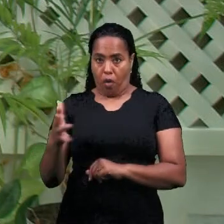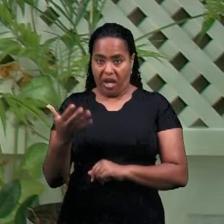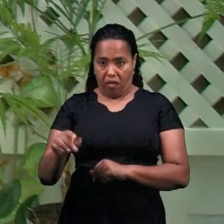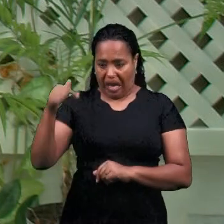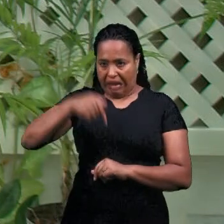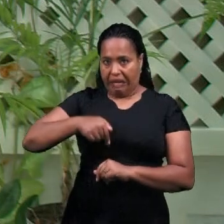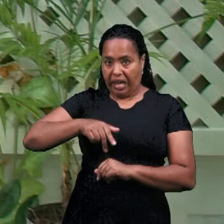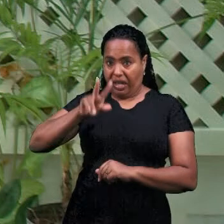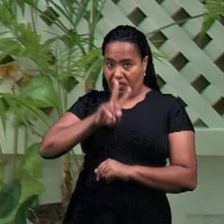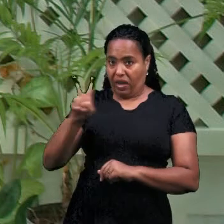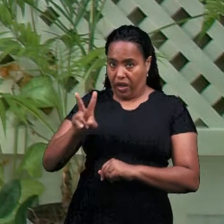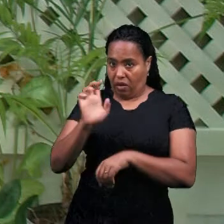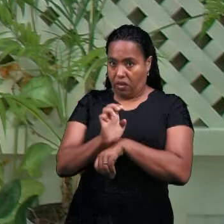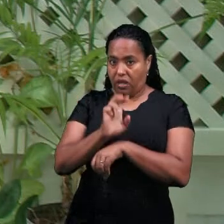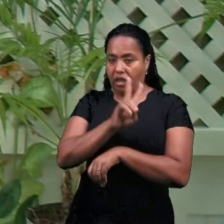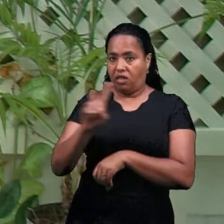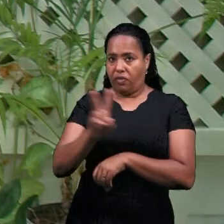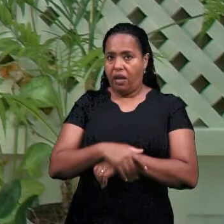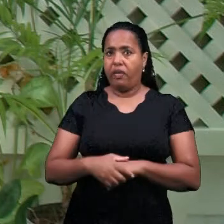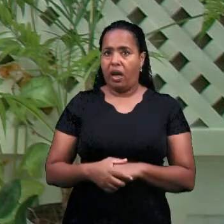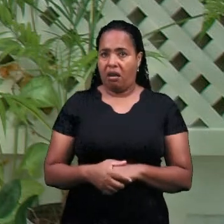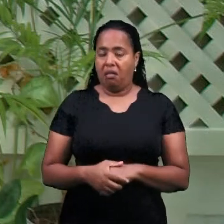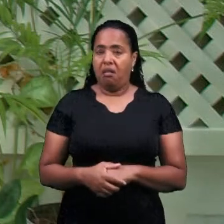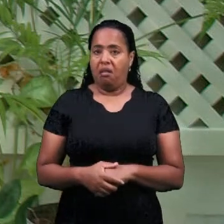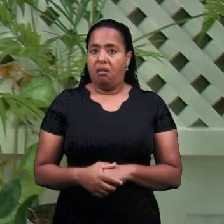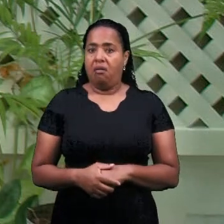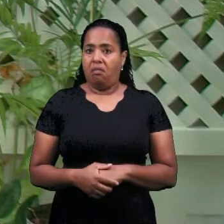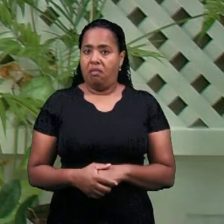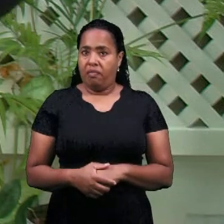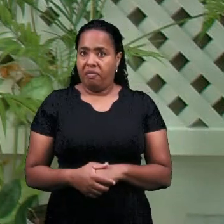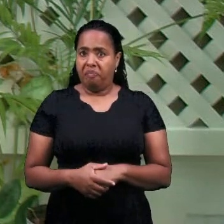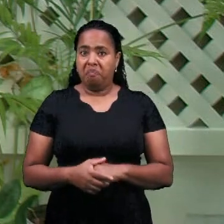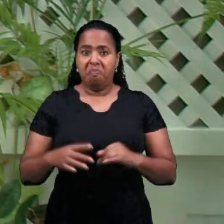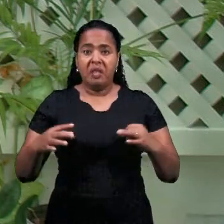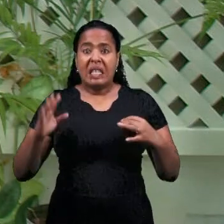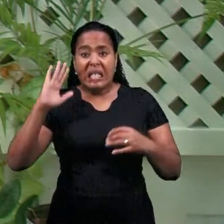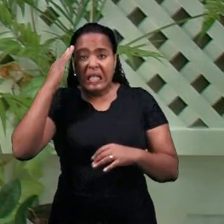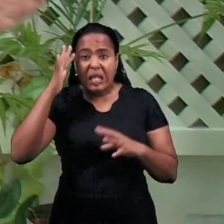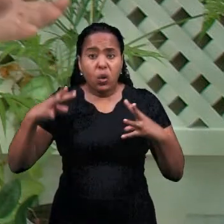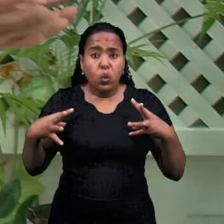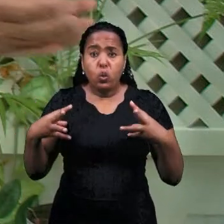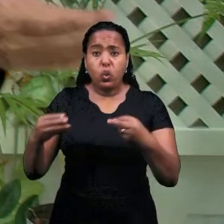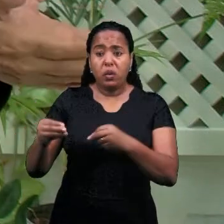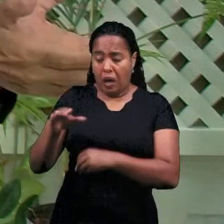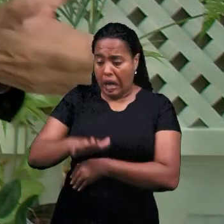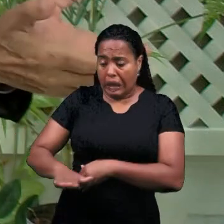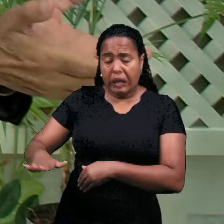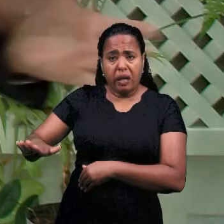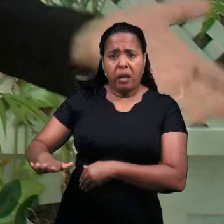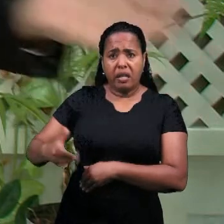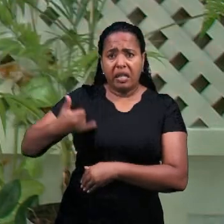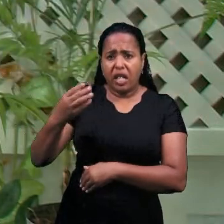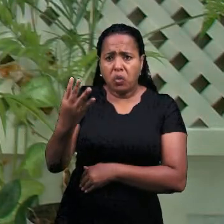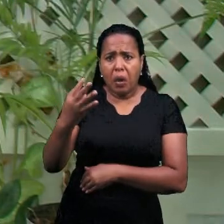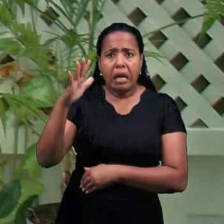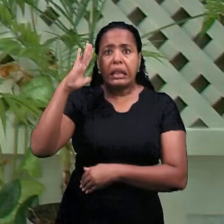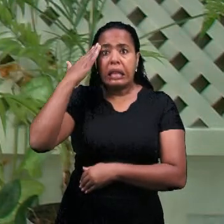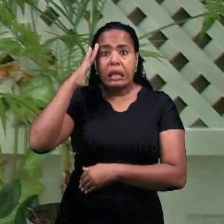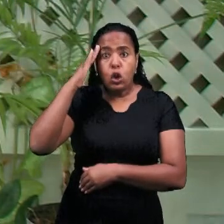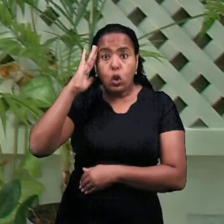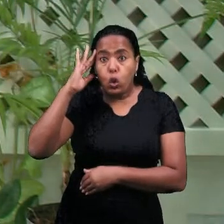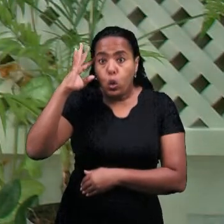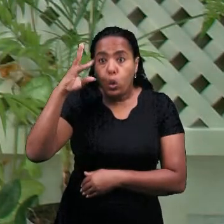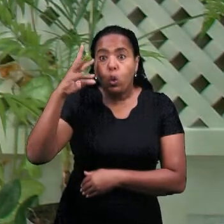nom ici de Villa. Le professeur d'hébreu grec, il a tout compris. L'enfant de 4 ans, 5 ans a tout